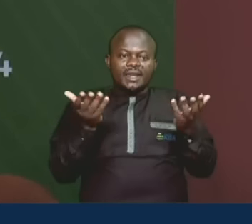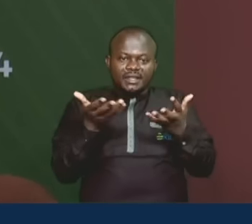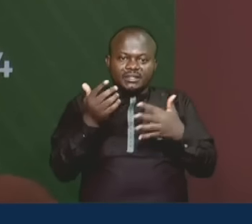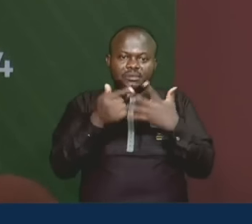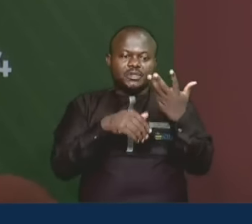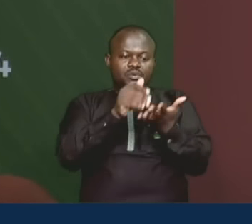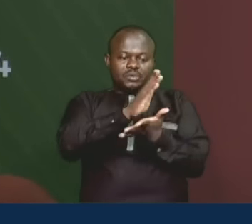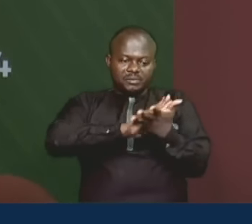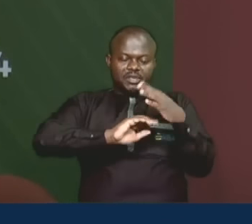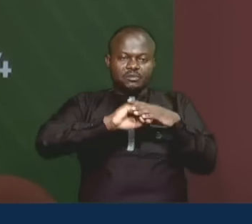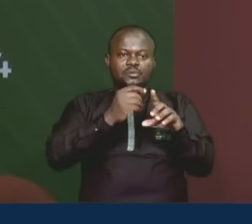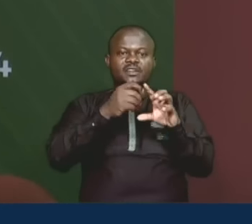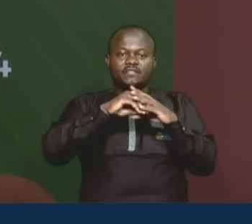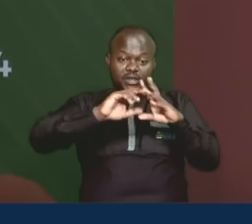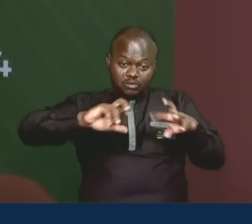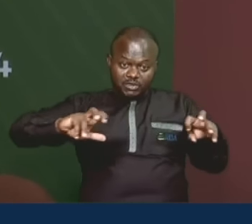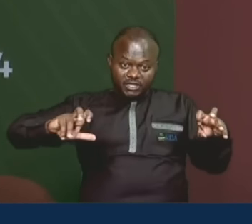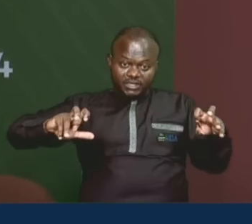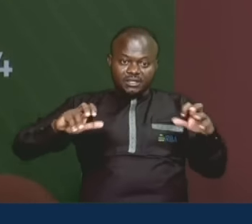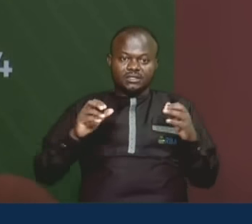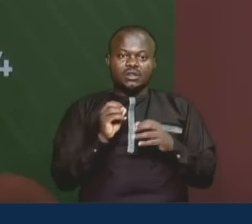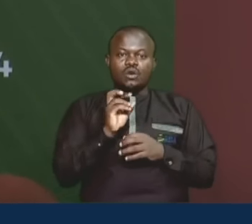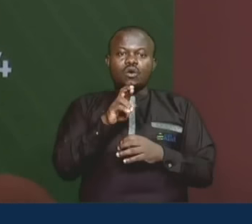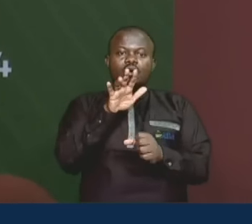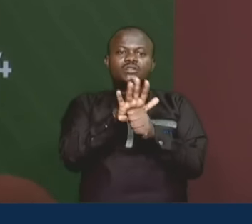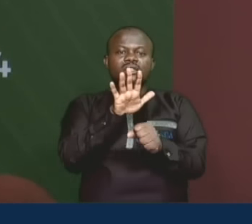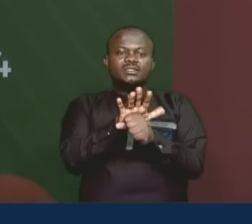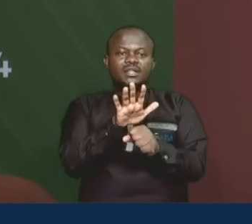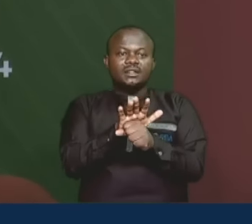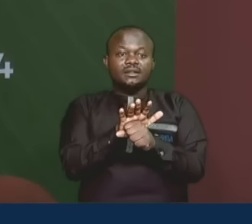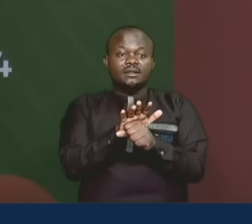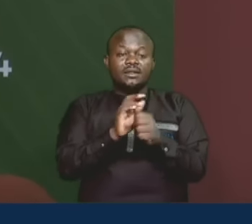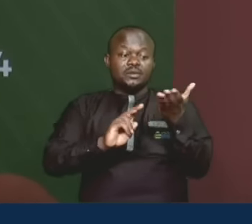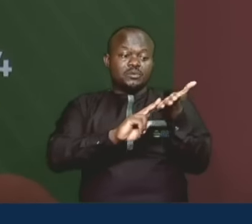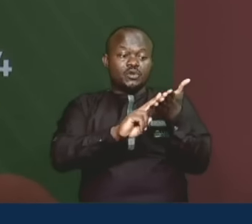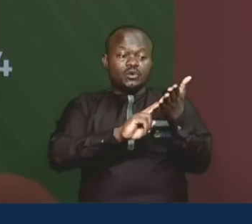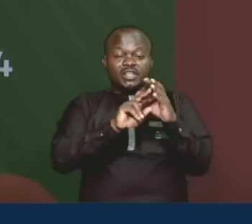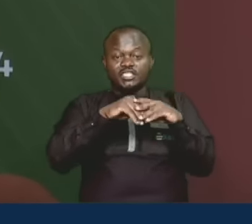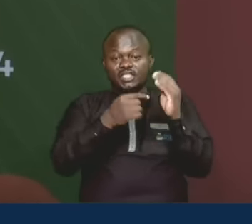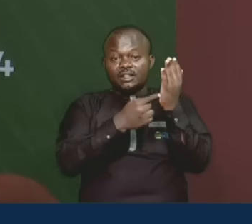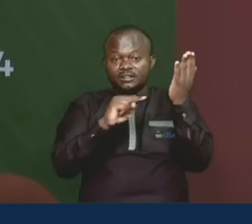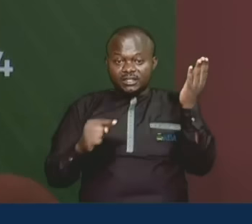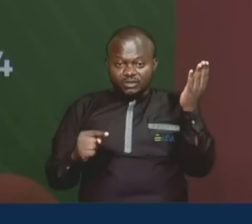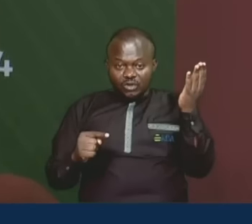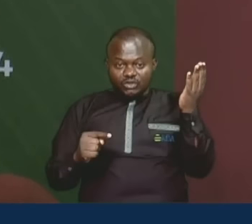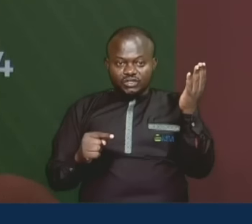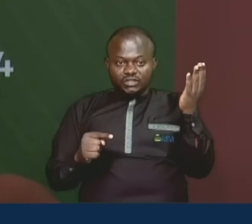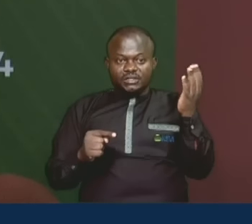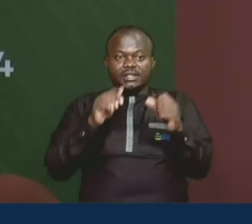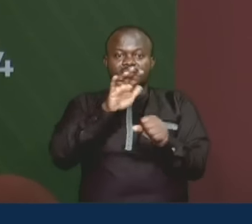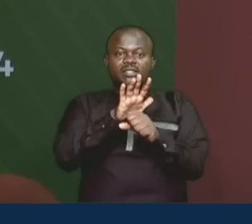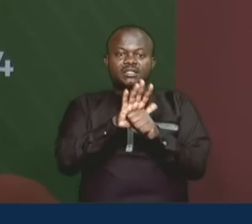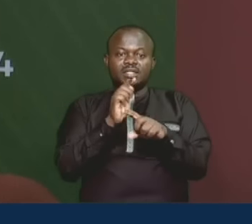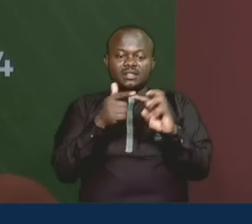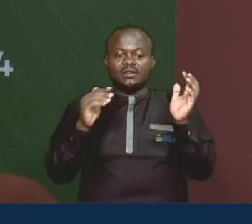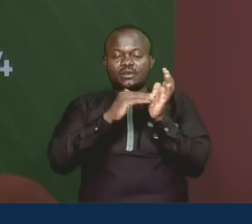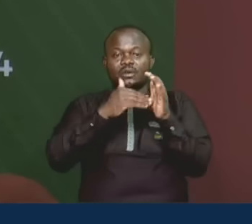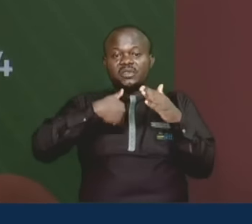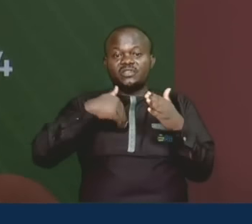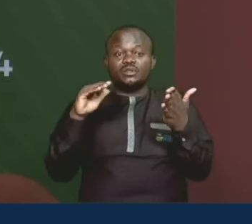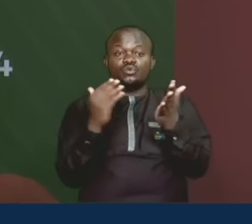mu bushakashatsi cyane cyane bikoresha ikoranabuhanga, cyane cyane bifite